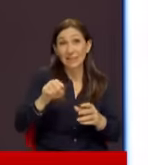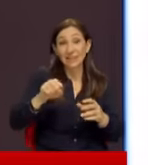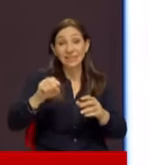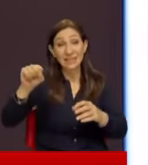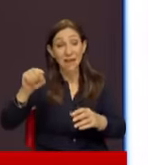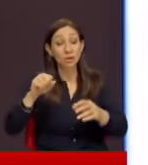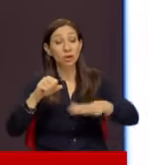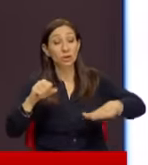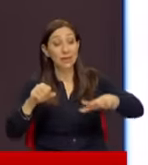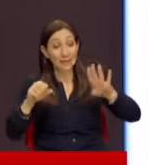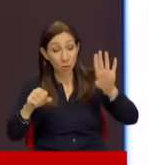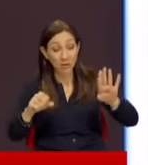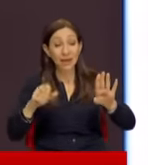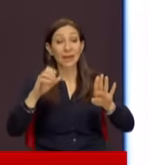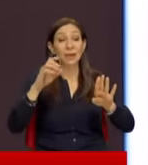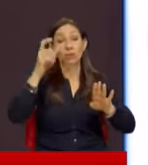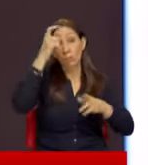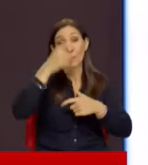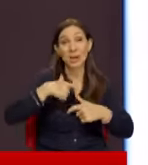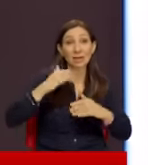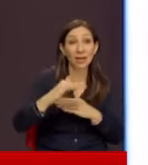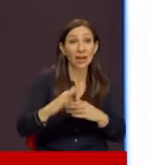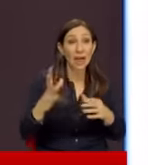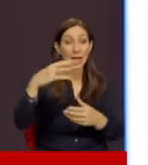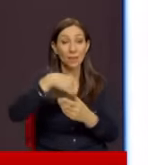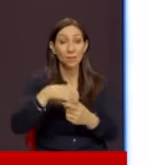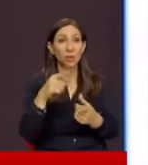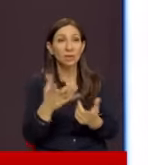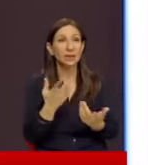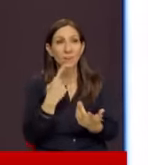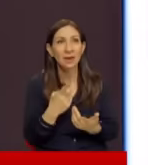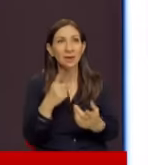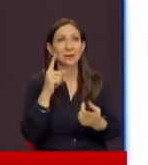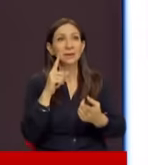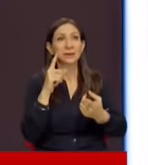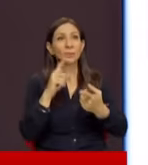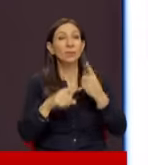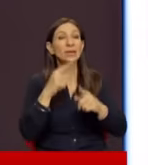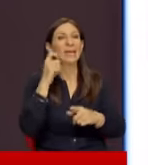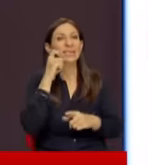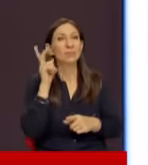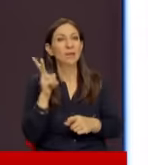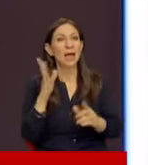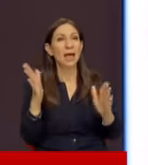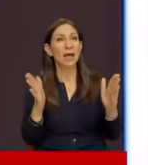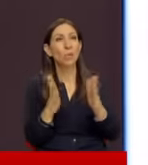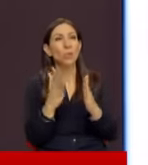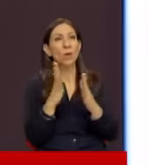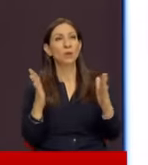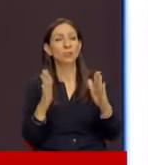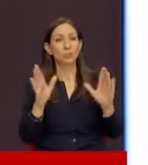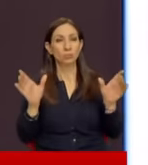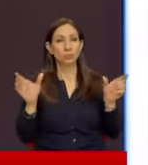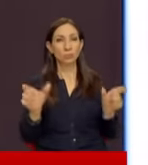sosyal demokrasinin hem Türk milliyetçilerinin bir aradalığı anlamına gelir ki o da zaten işte siyasal İslamcılığın aslında karşısındaki en büyük